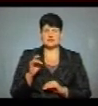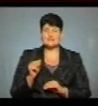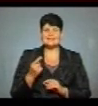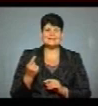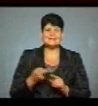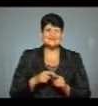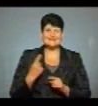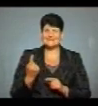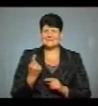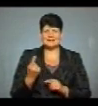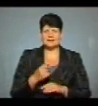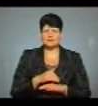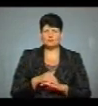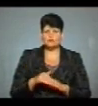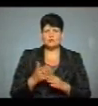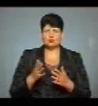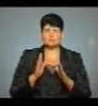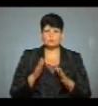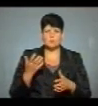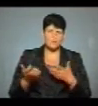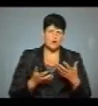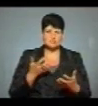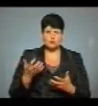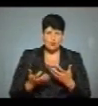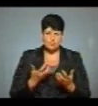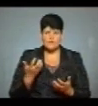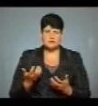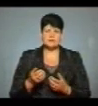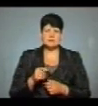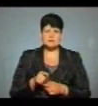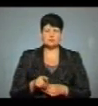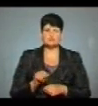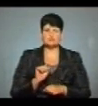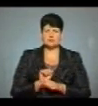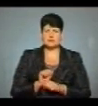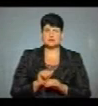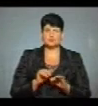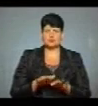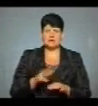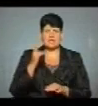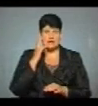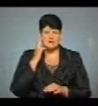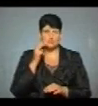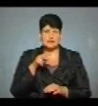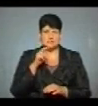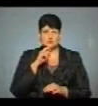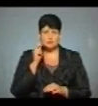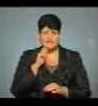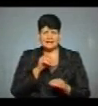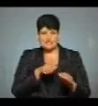яку ми будемо розкопувати з тим, щоб перекрити дорожній рух. Нам вдалося Київську і Лесю Українку